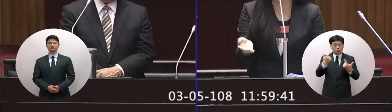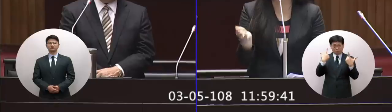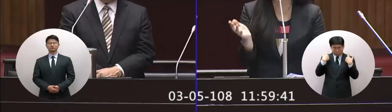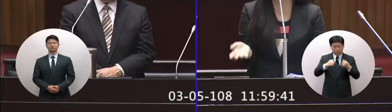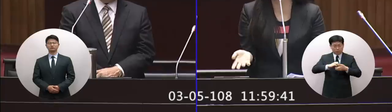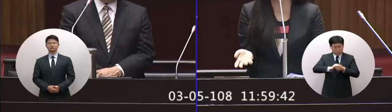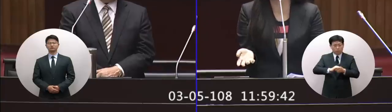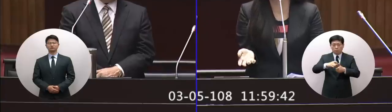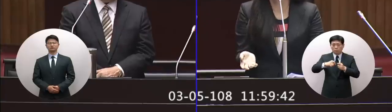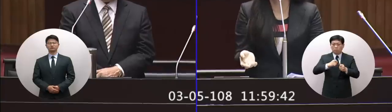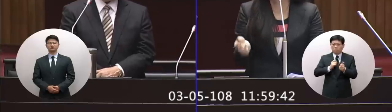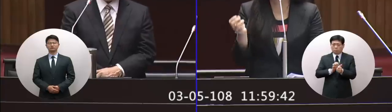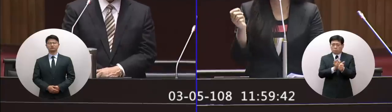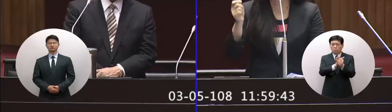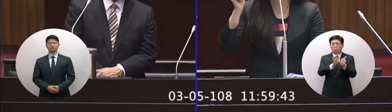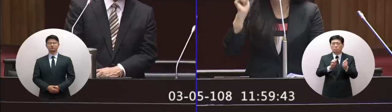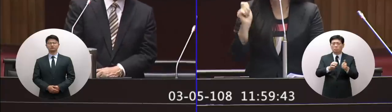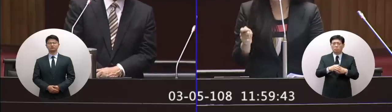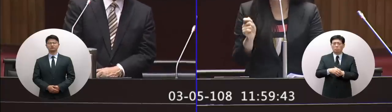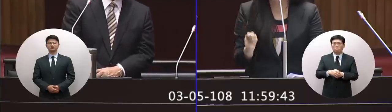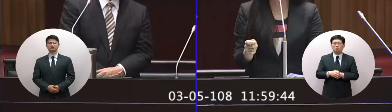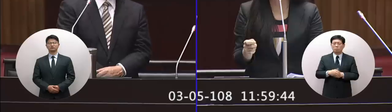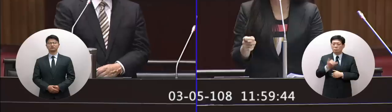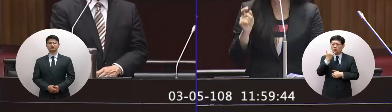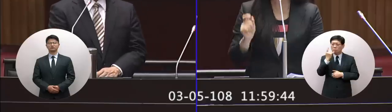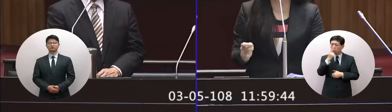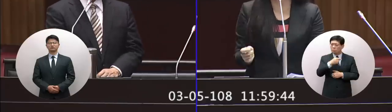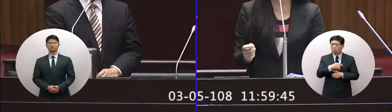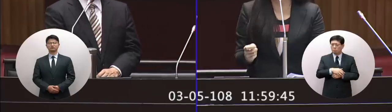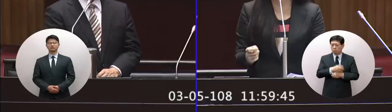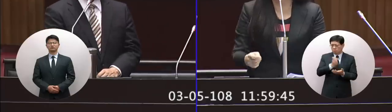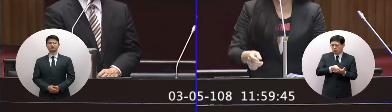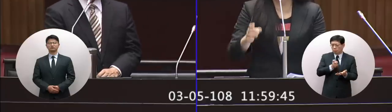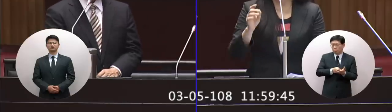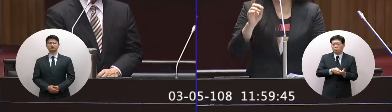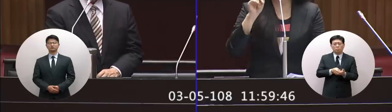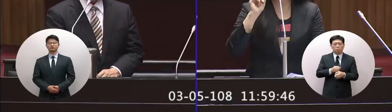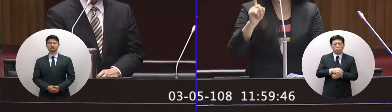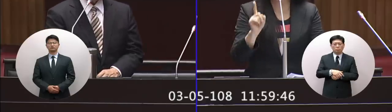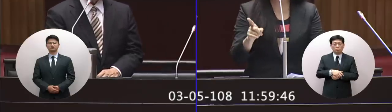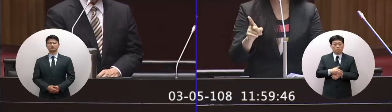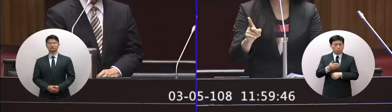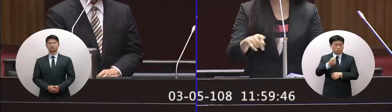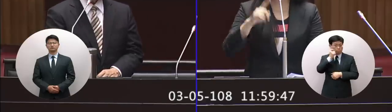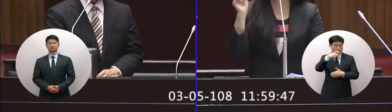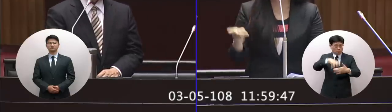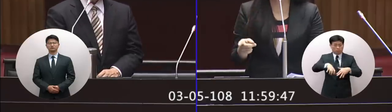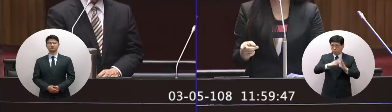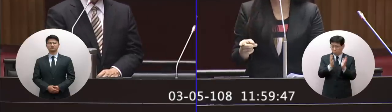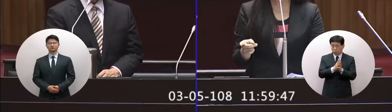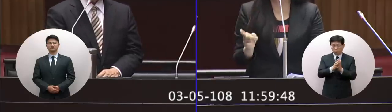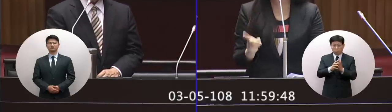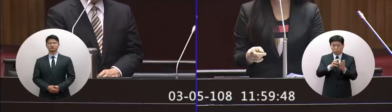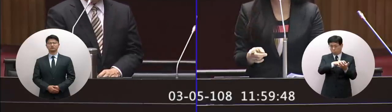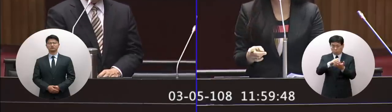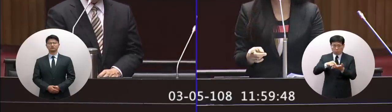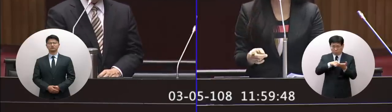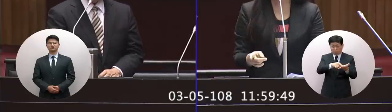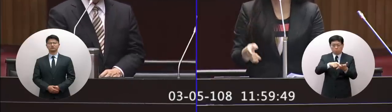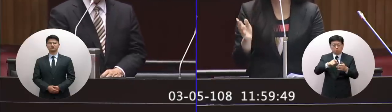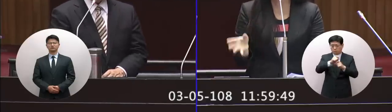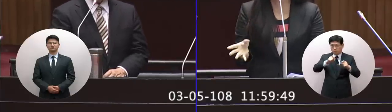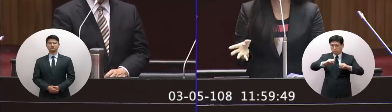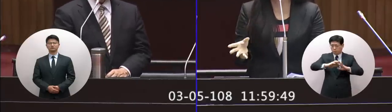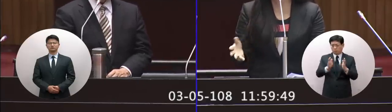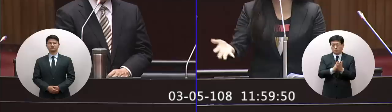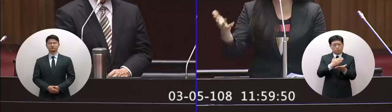的政策我们还是要推动，是不是可以？严格的要求，只要1个月内所有的核销好就要完